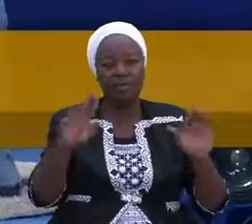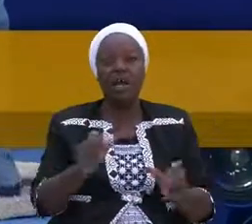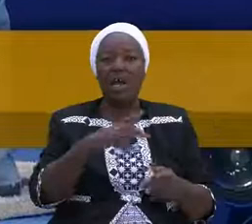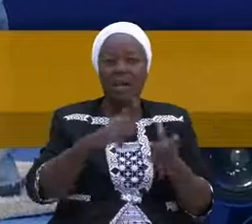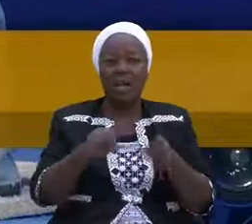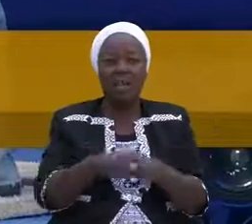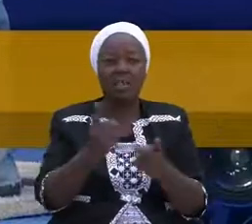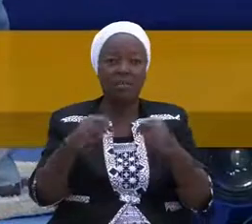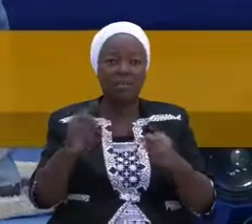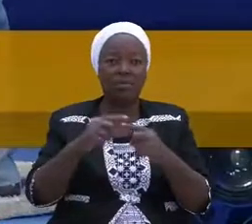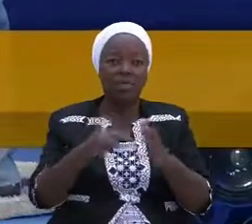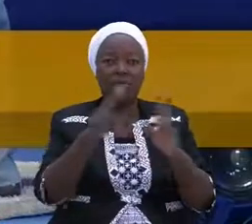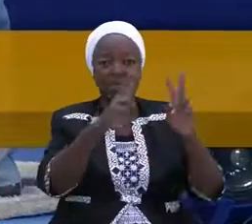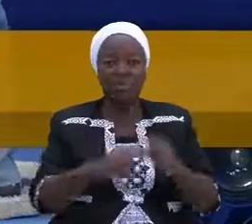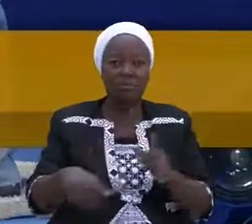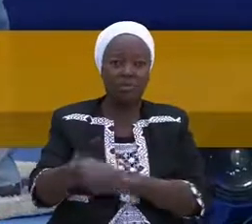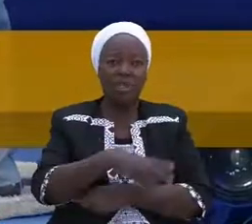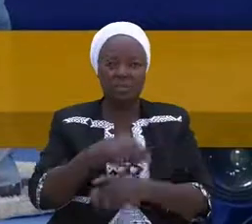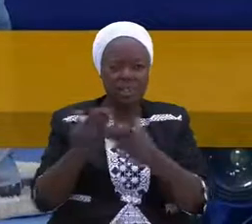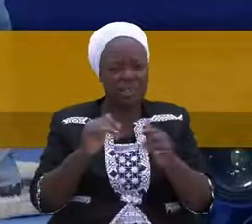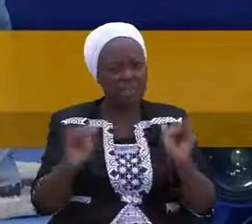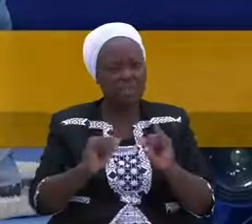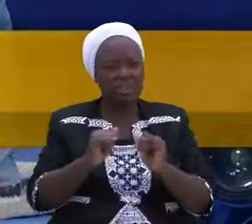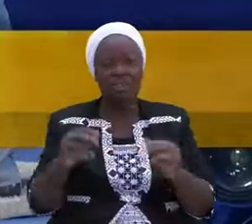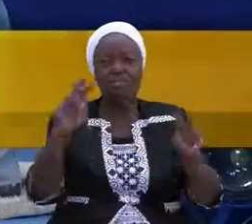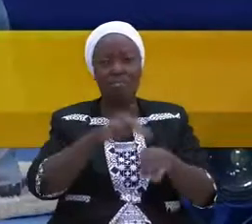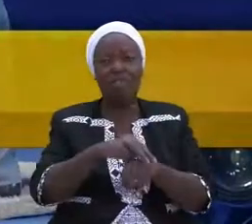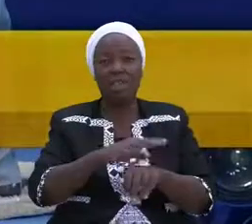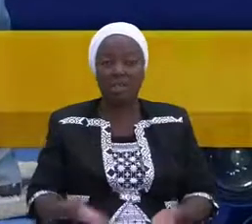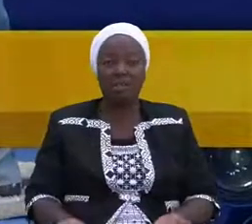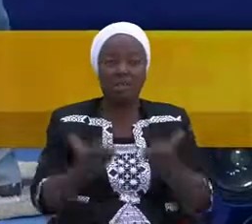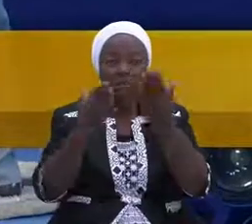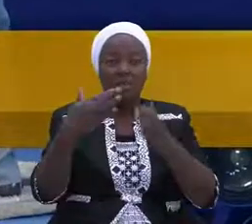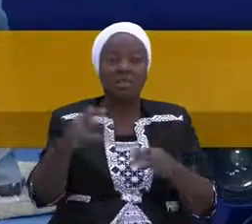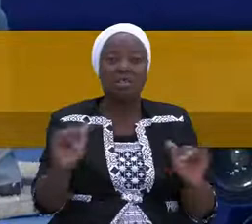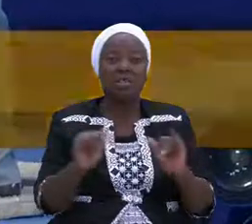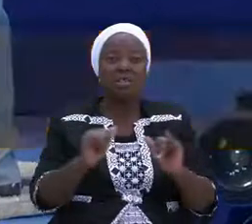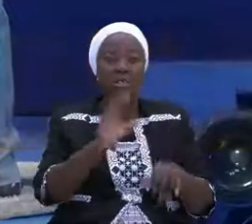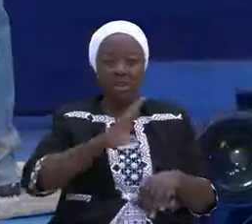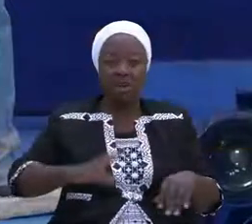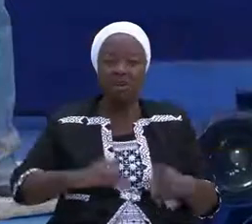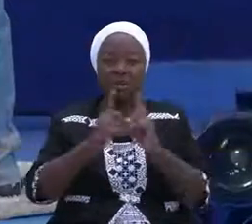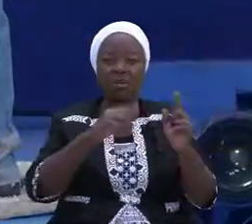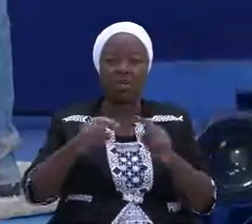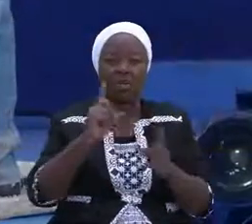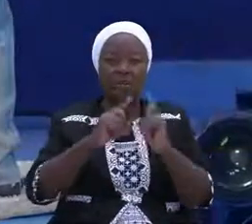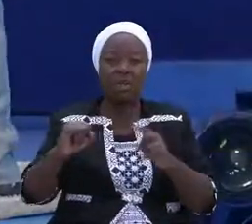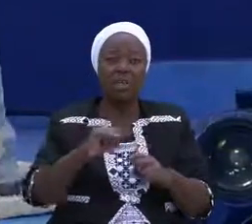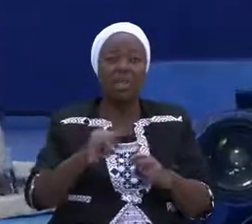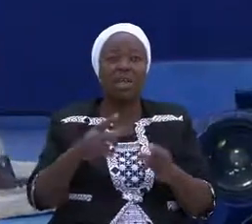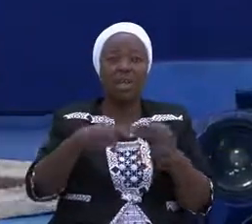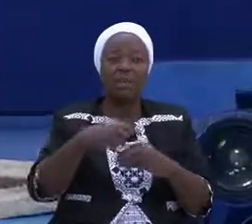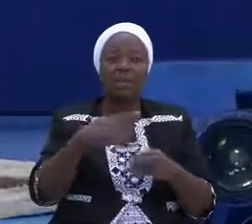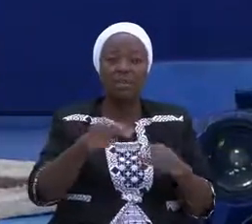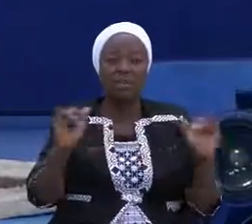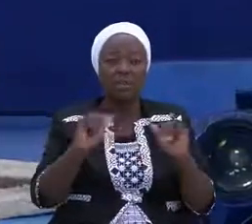aujourd'hui, vous apportant le même message, exaltant le même Christ, parlant du Dieu très